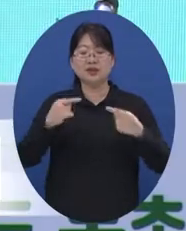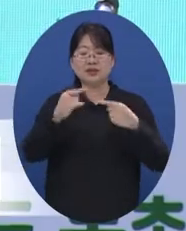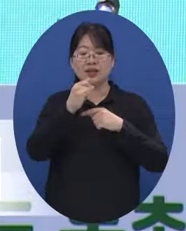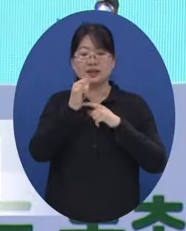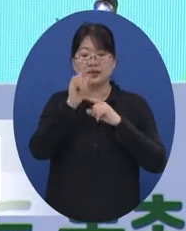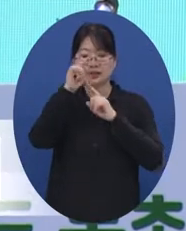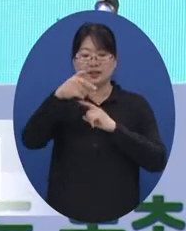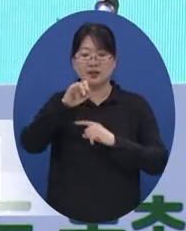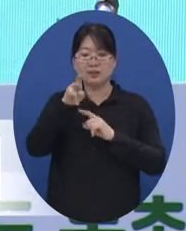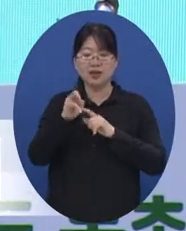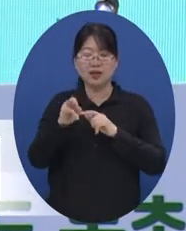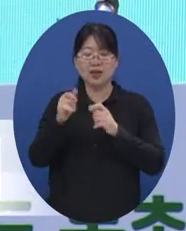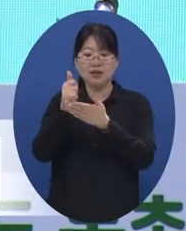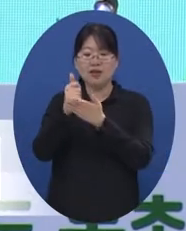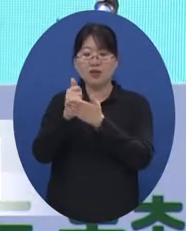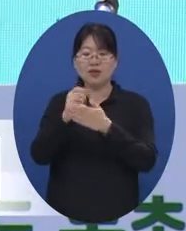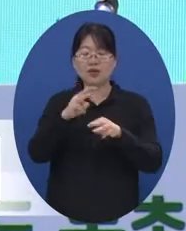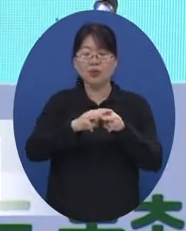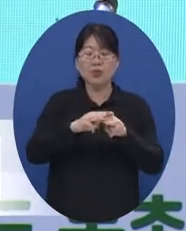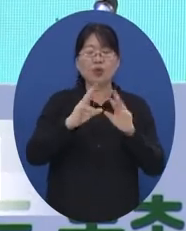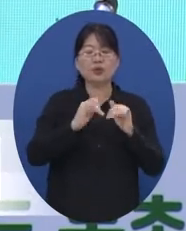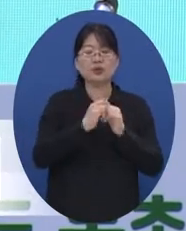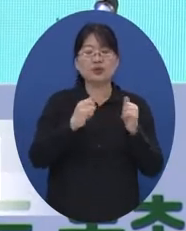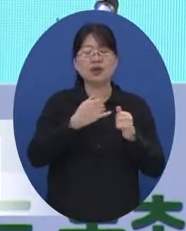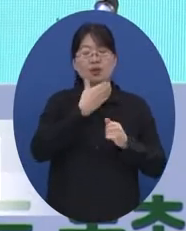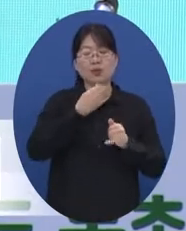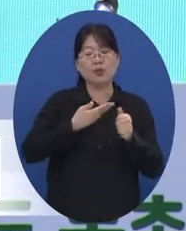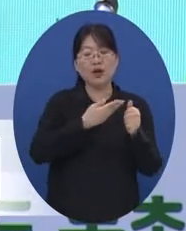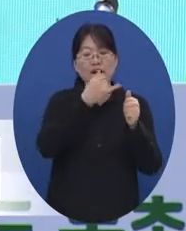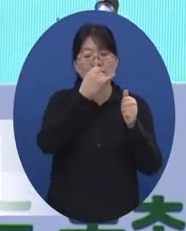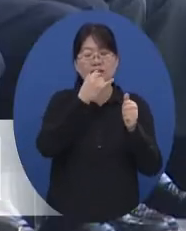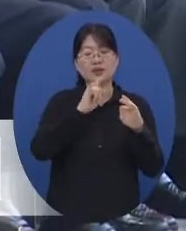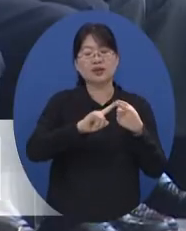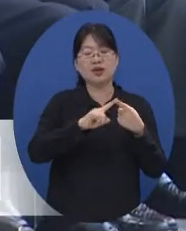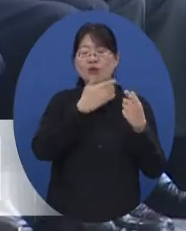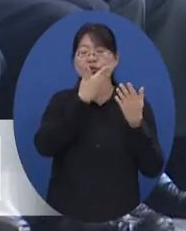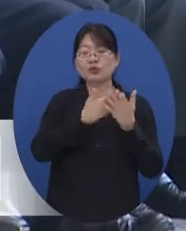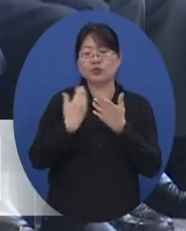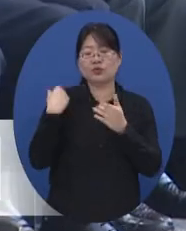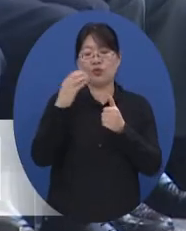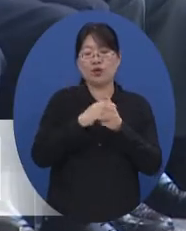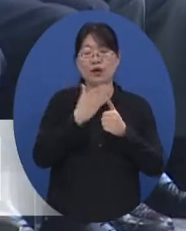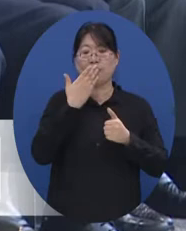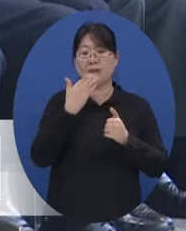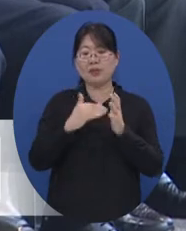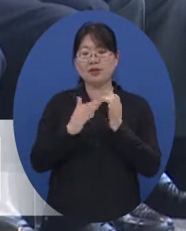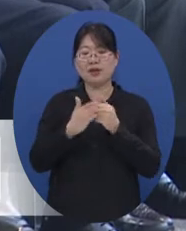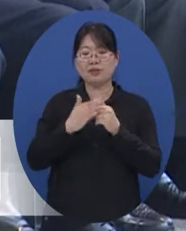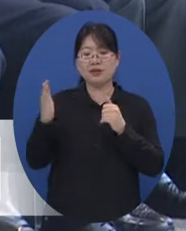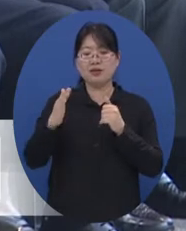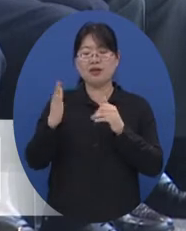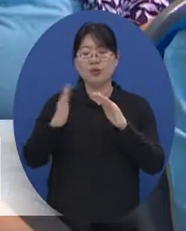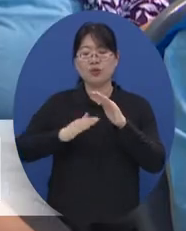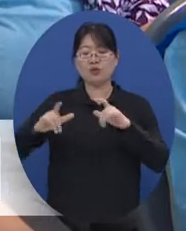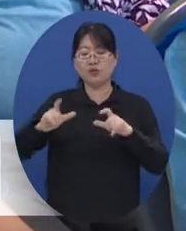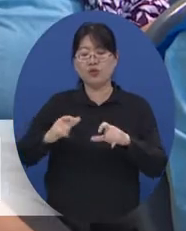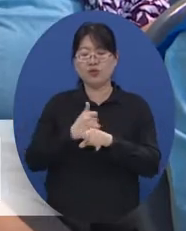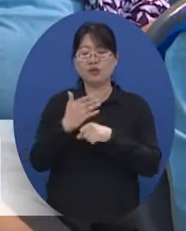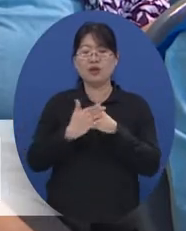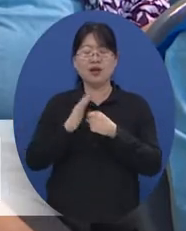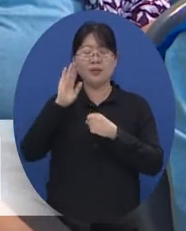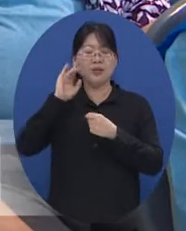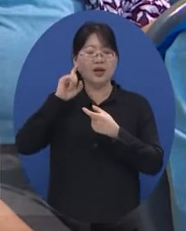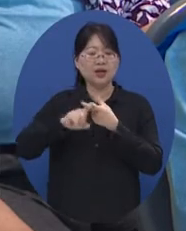참석한 이재명 경기도지사는 농업은 국민들을 행복하게 할수 있는 중요한 역할을 하는 공적 영역이라며